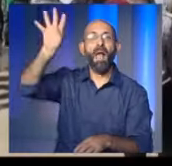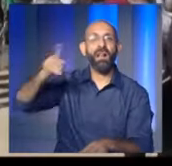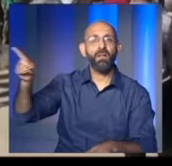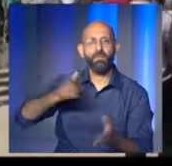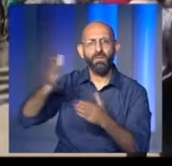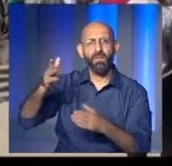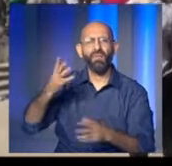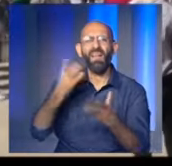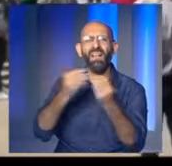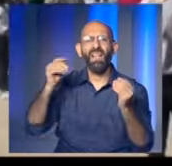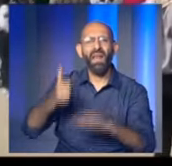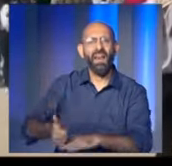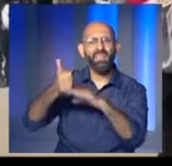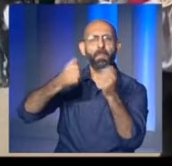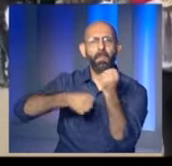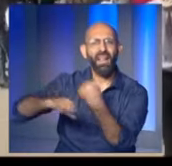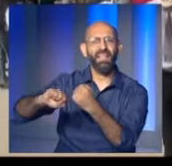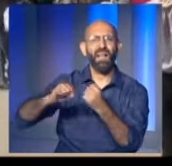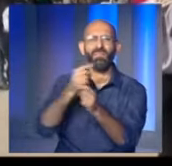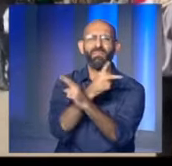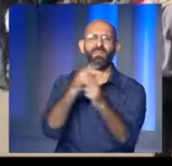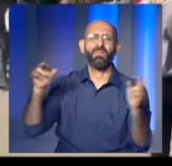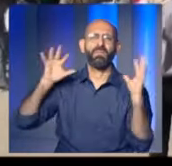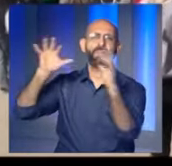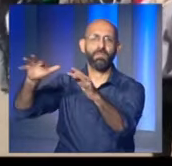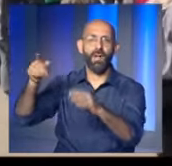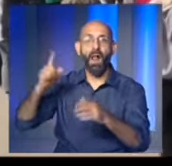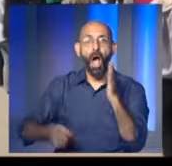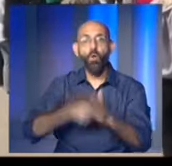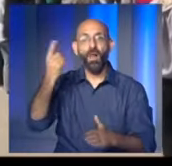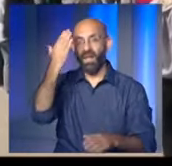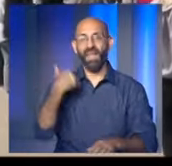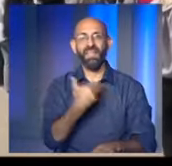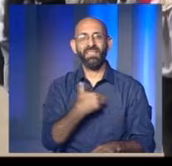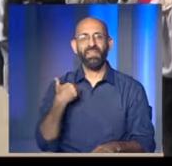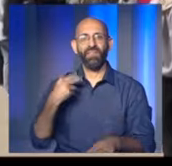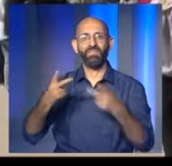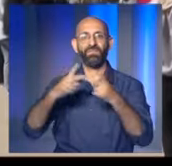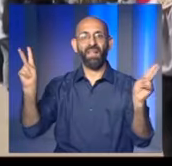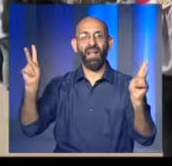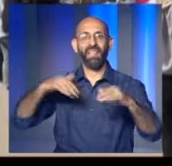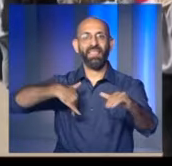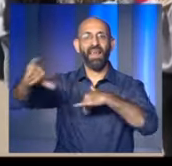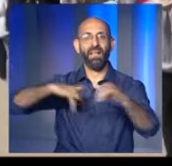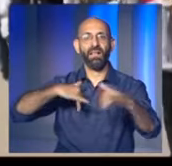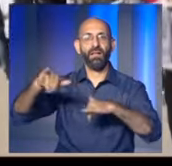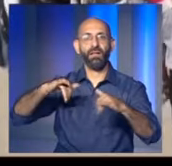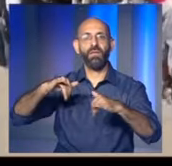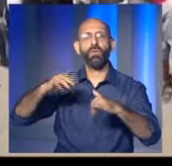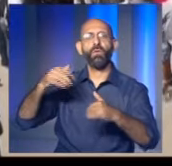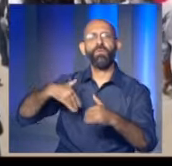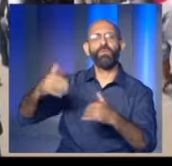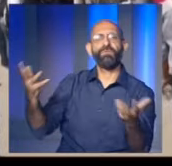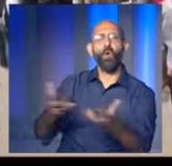الشمالي، مطارنا، رجال دير، رؤساء بلديات، مخاتير وفعاليات. وبعد الزيارة الأولى للكنيسة تم افتتاح